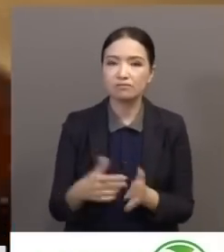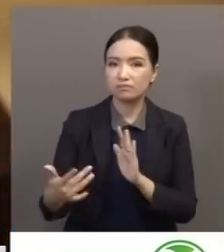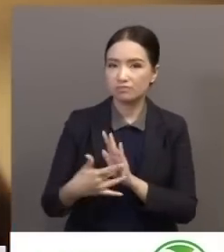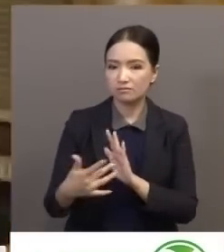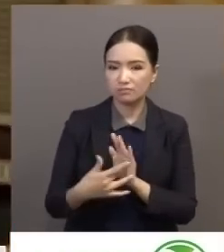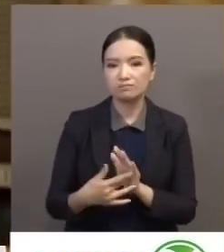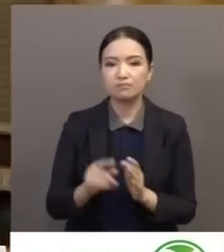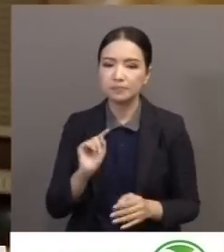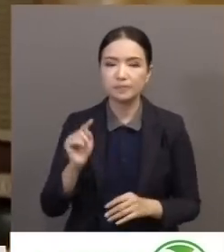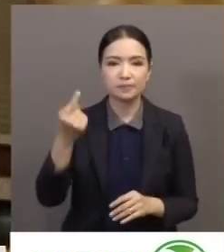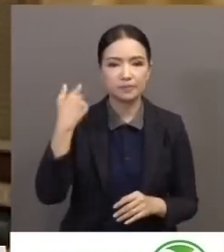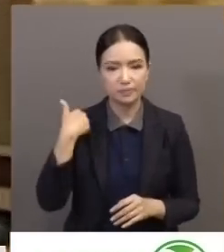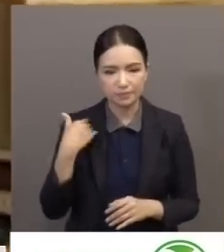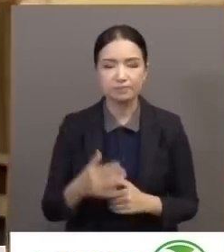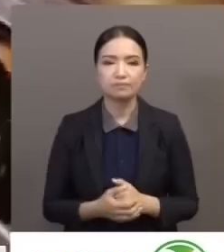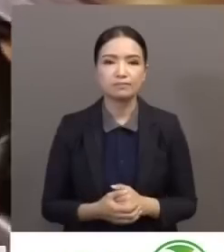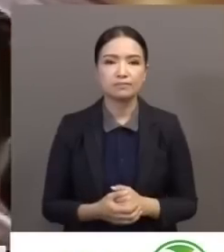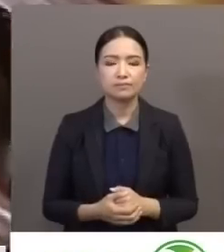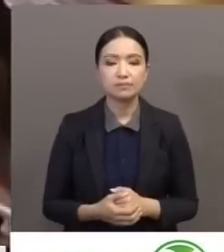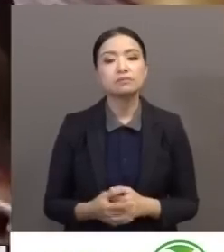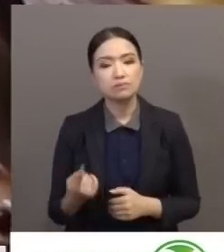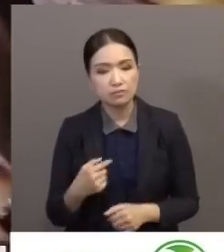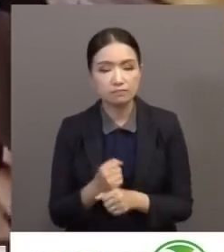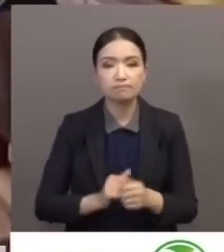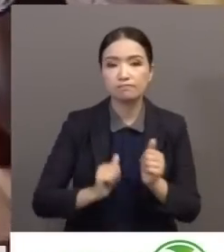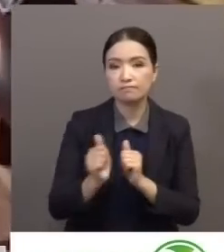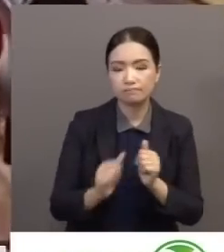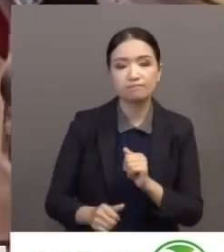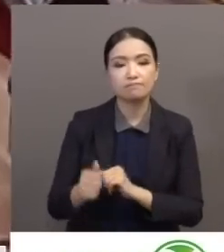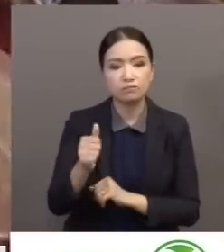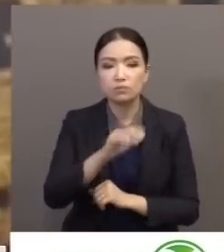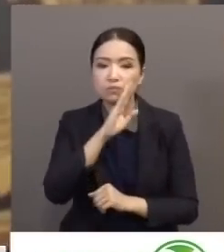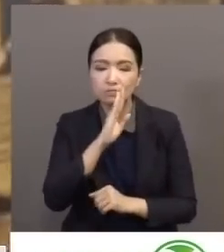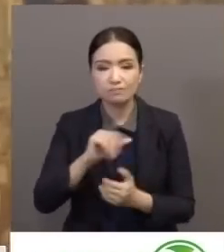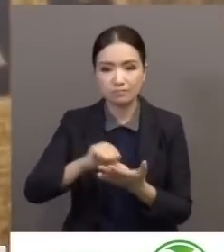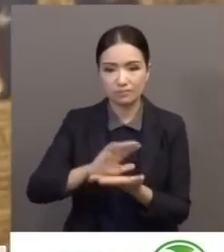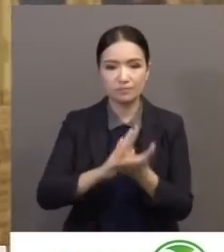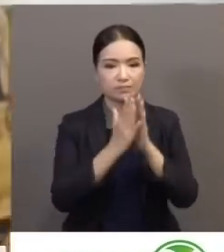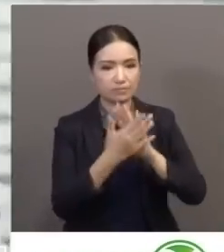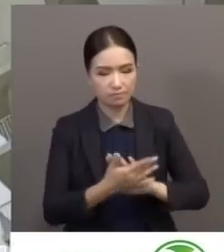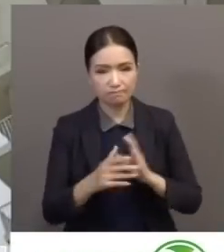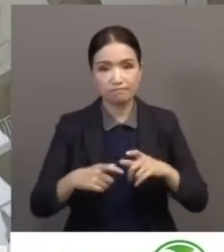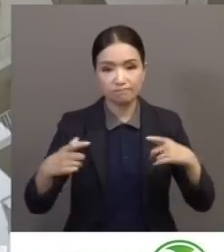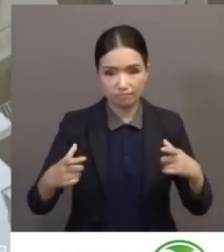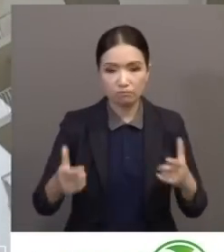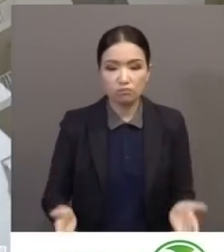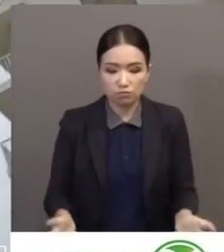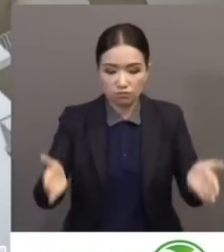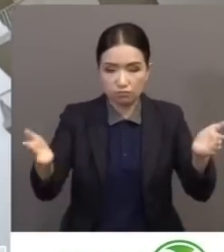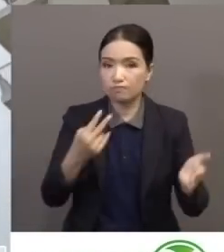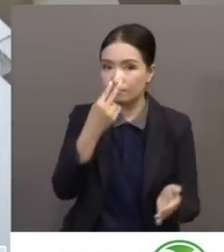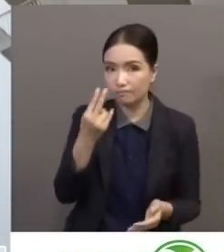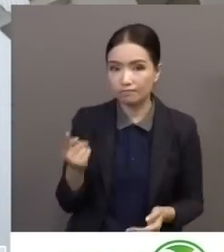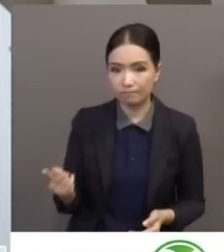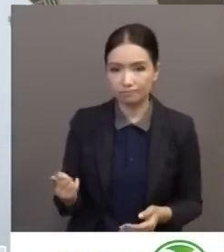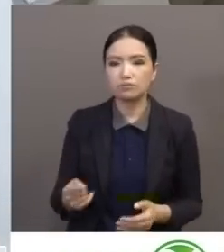ลยีความทันสมัยอีโคซิสเต็มค่ะเพื่อจะไปแข่งขันกันได้เมื่อมีการปรับขนาดครั้งใหญ่อาคารทั้งหมดที่เห็นอยู่ขณะนี้นะคุ